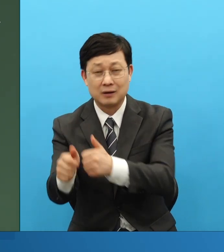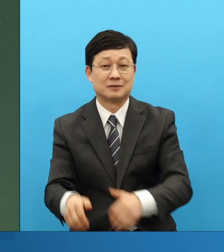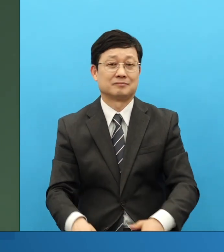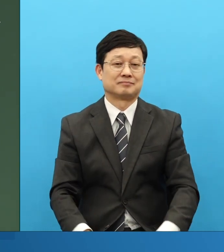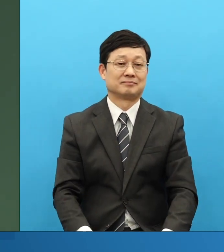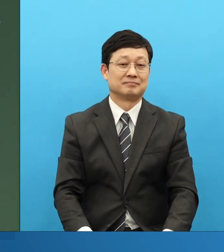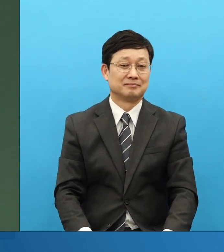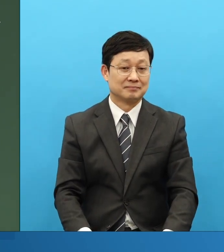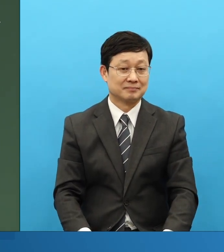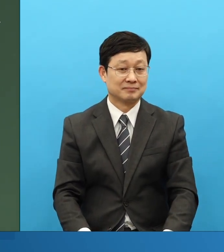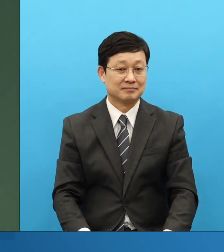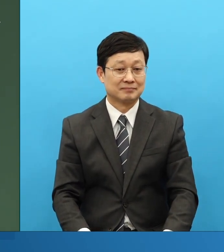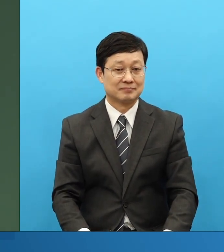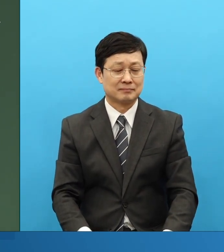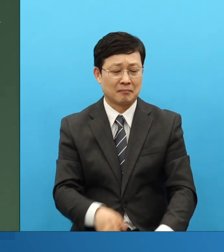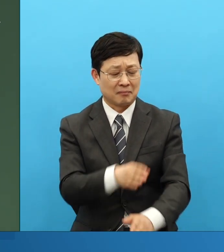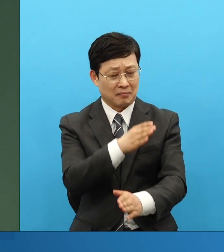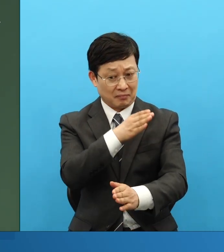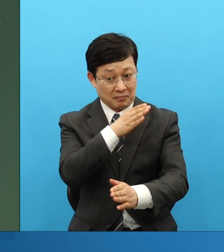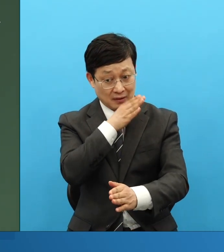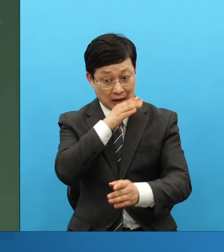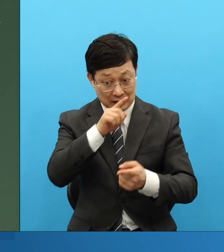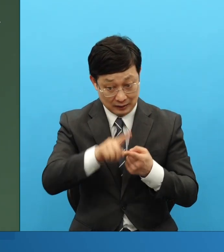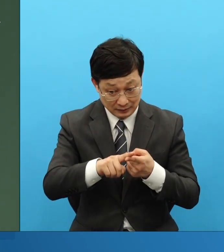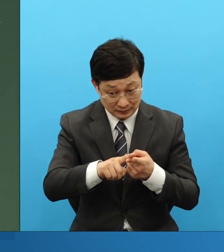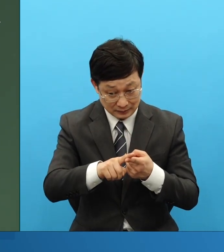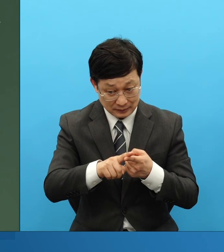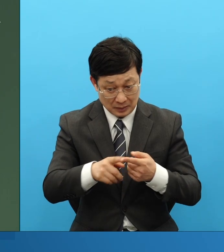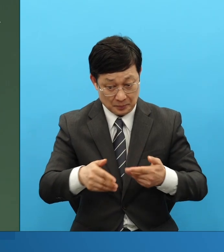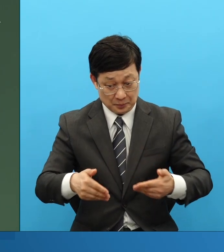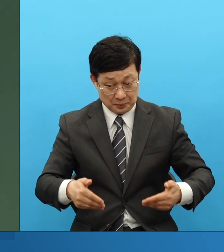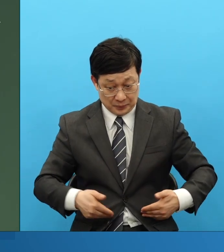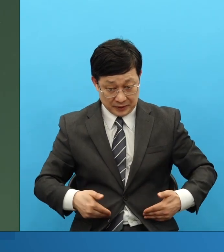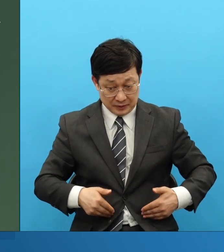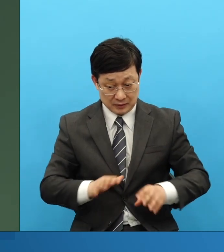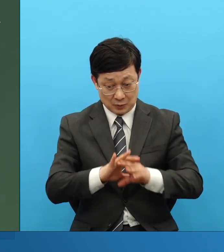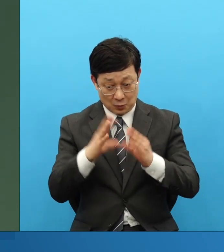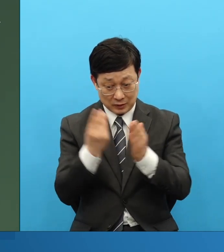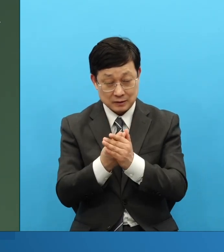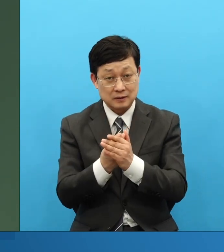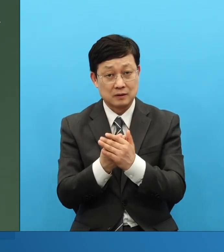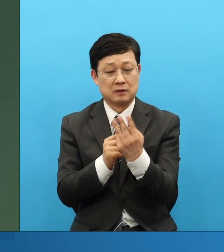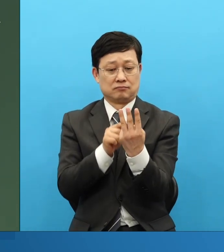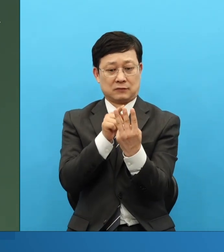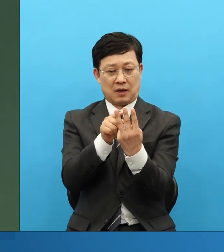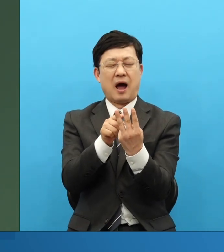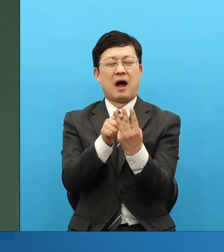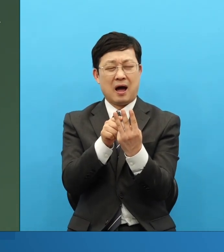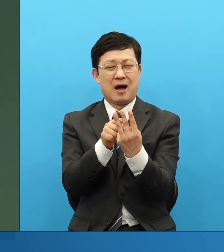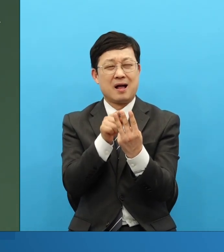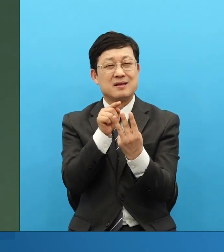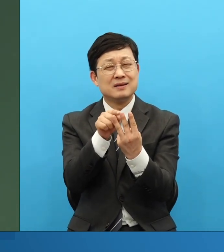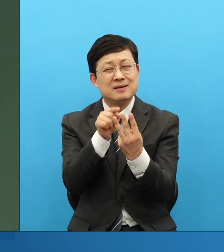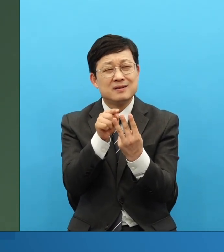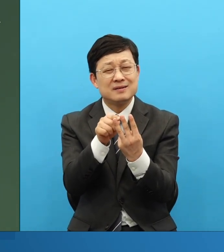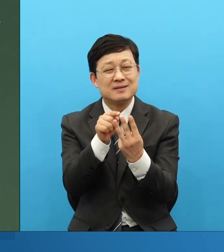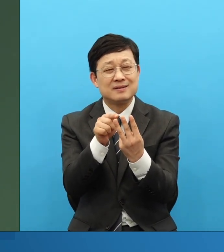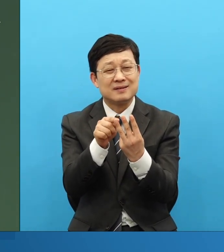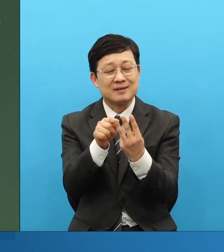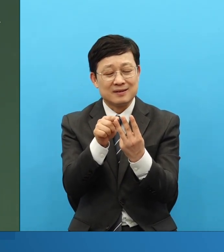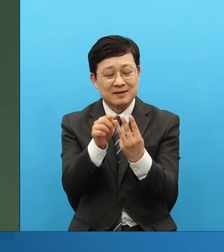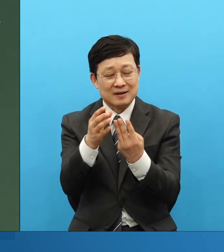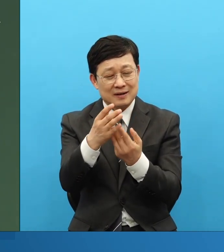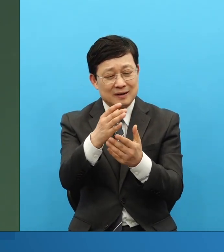이것은 당연, 필연, 절대입니다. This is rightful, necessary, and absolute. 꼭 기억해야 돼요. So you must remember this.